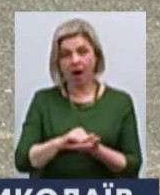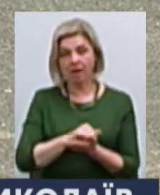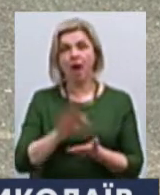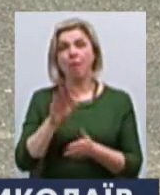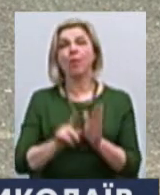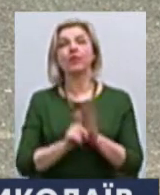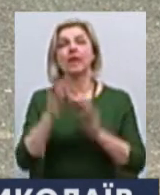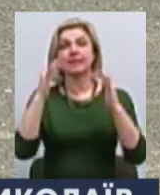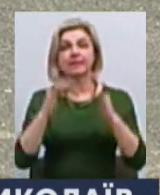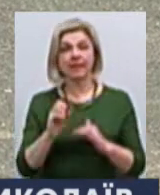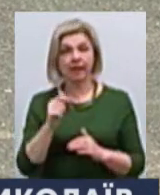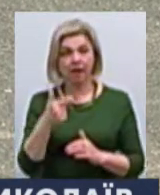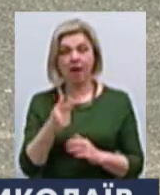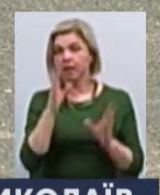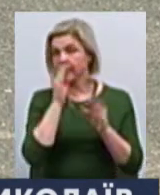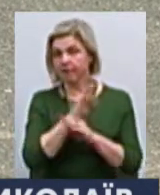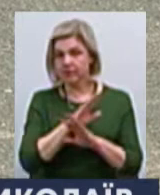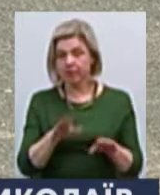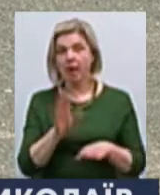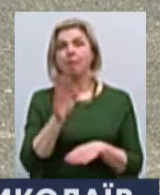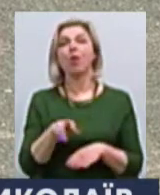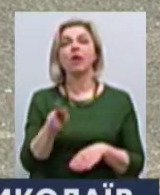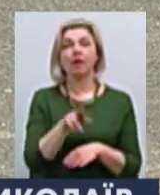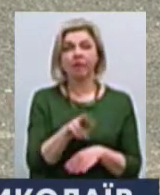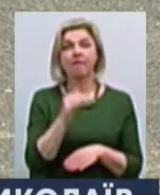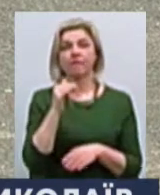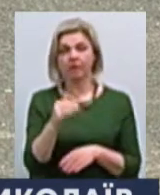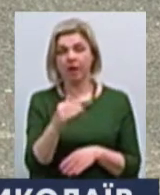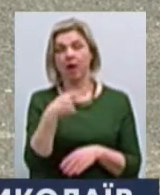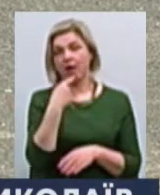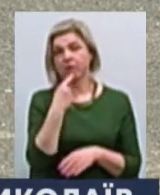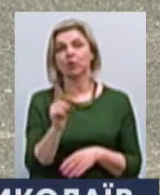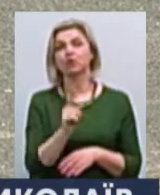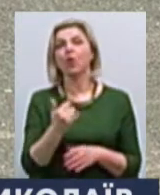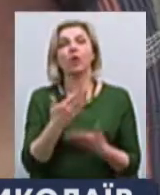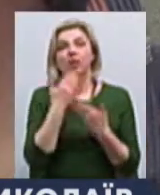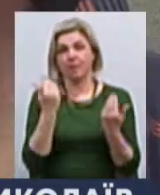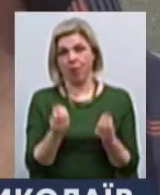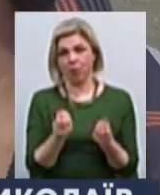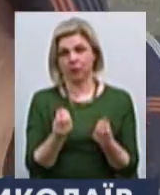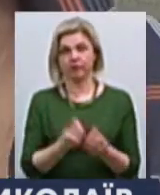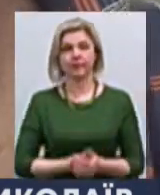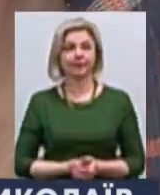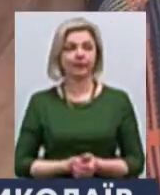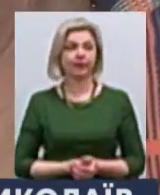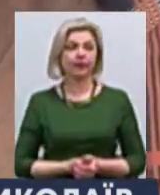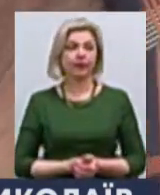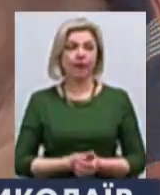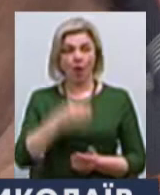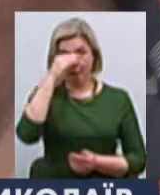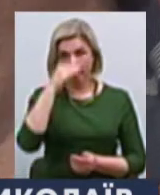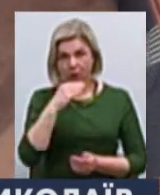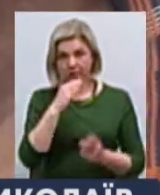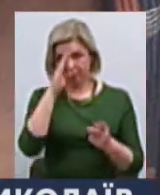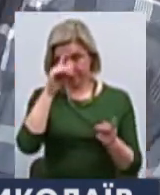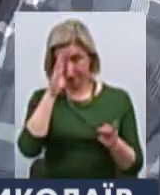не встигли. Ось, а в січні, в лютому сказали нам, що немає коштів. Олександр Завражин, батько учениці